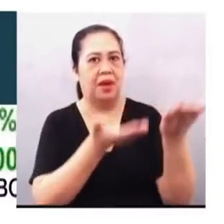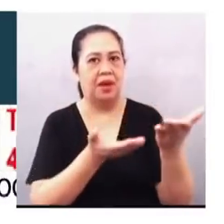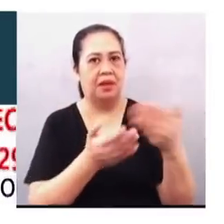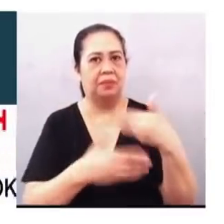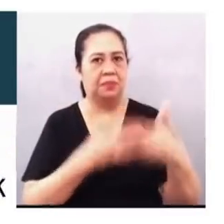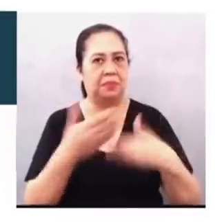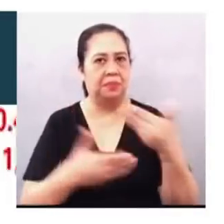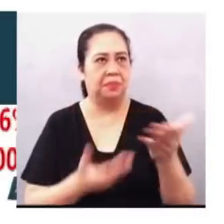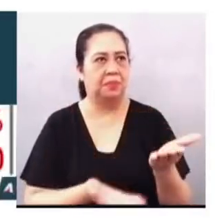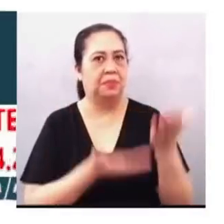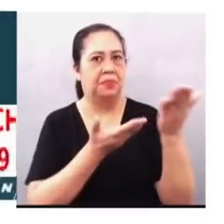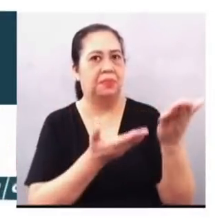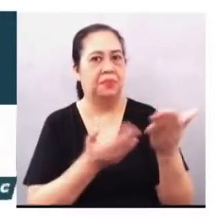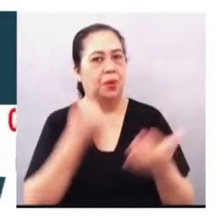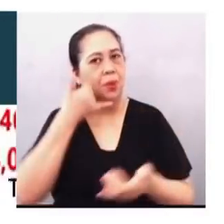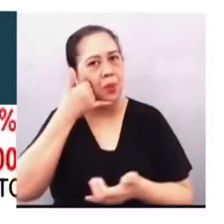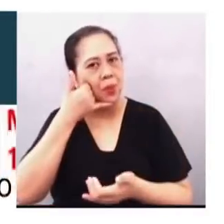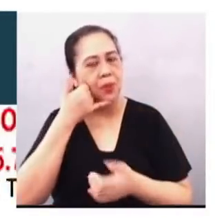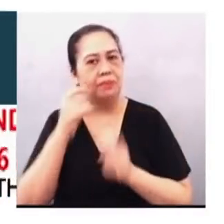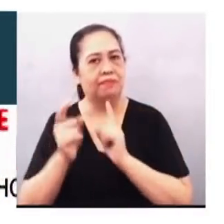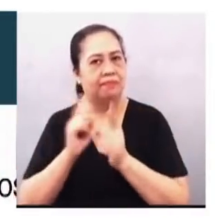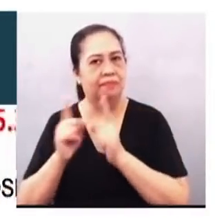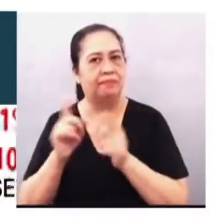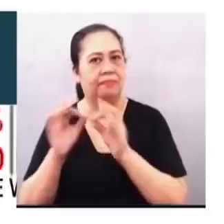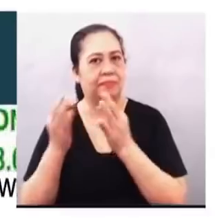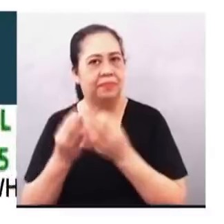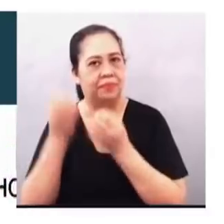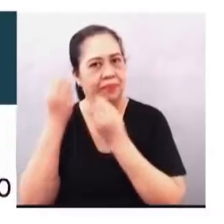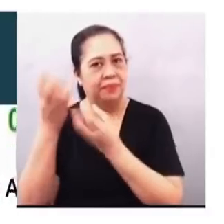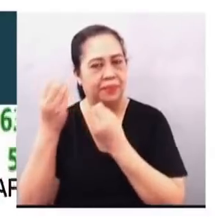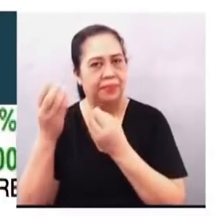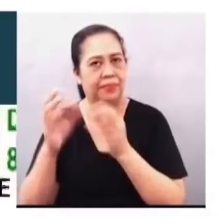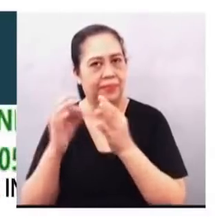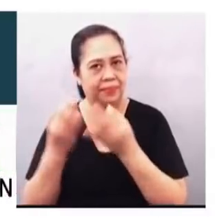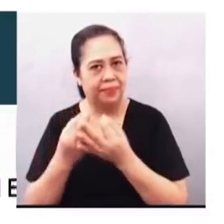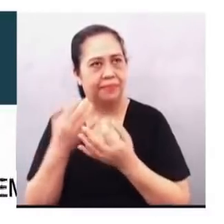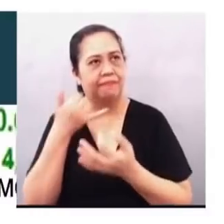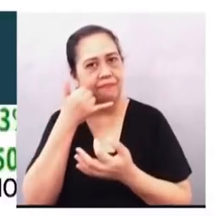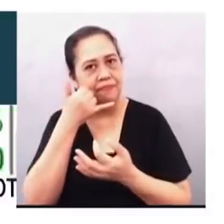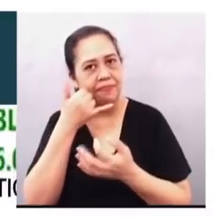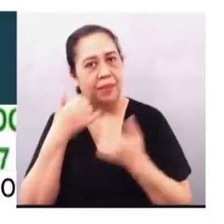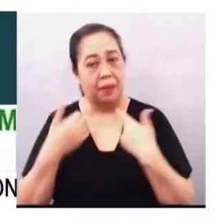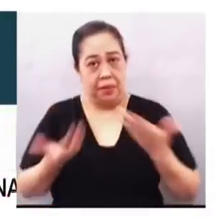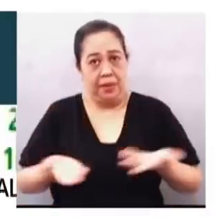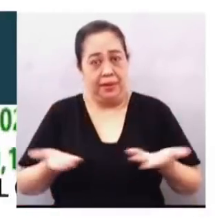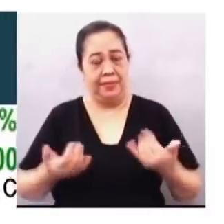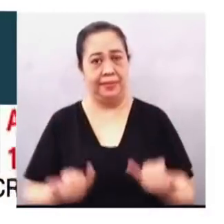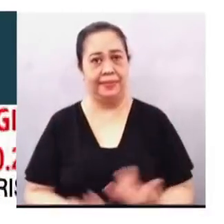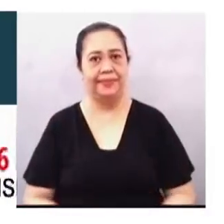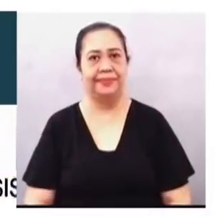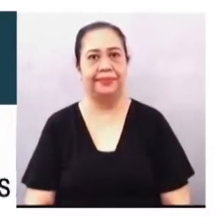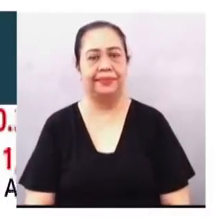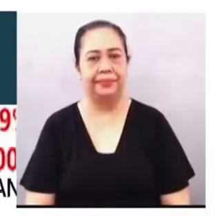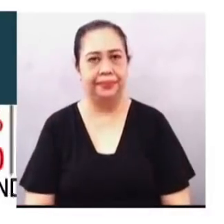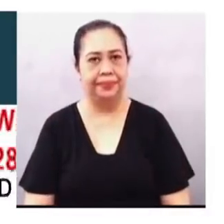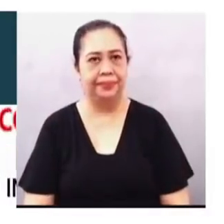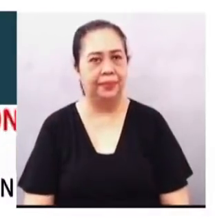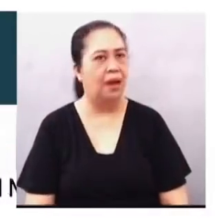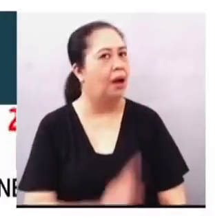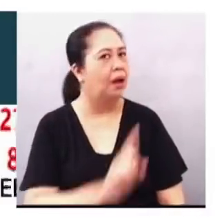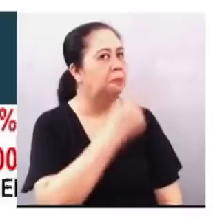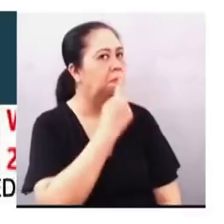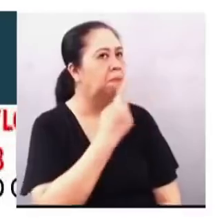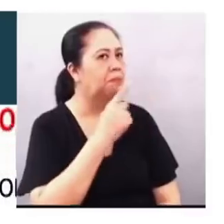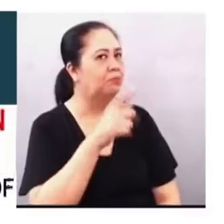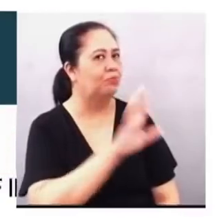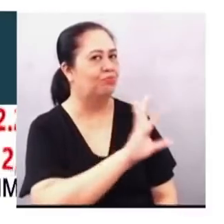filing, tinatawagan ko sila. Informing them na I'm here. Mm. At ano pong sabi sa inyo ng